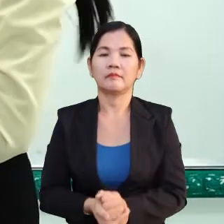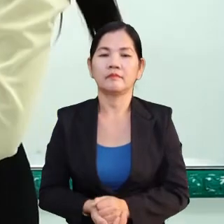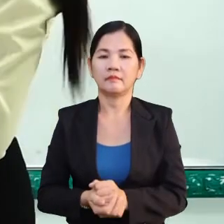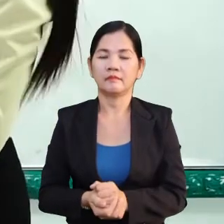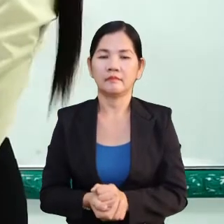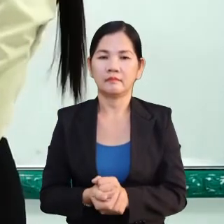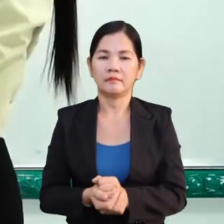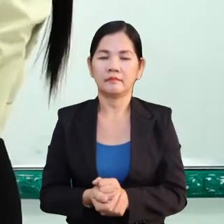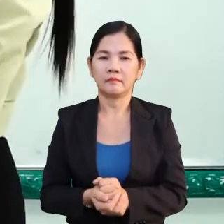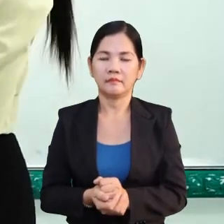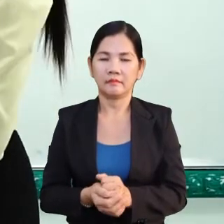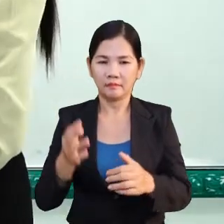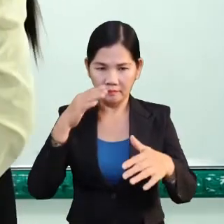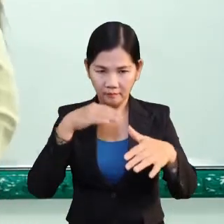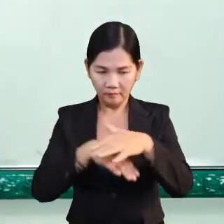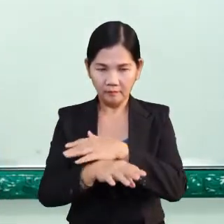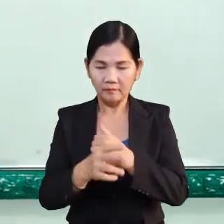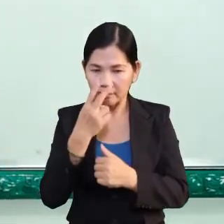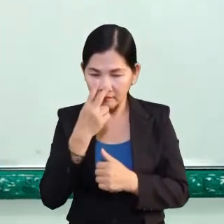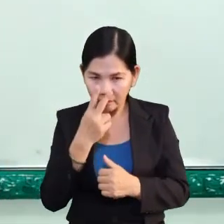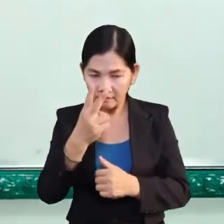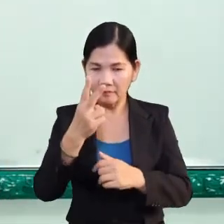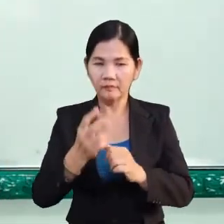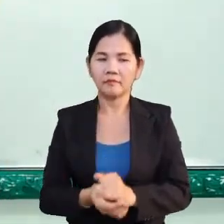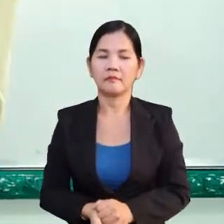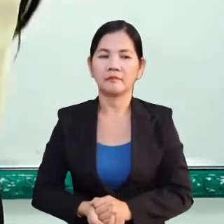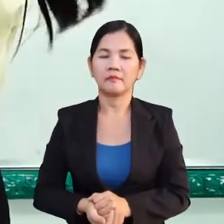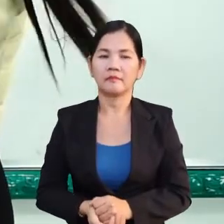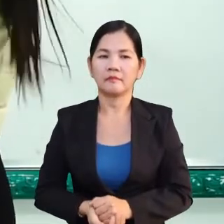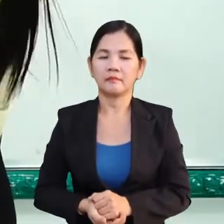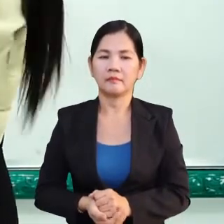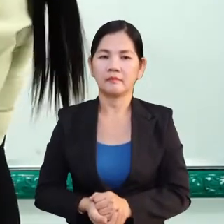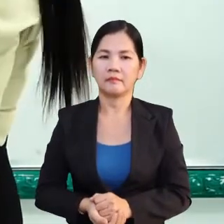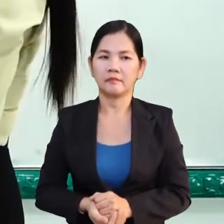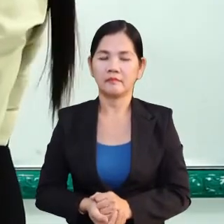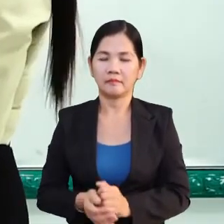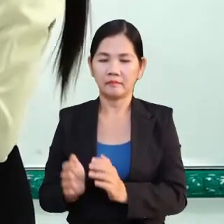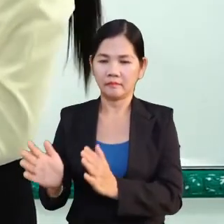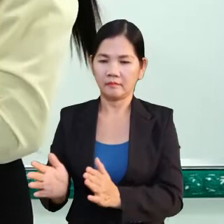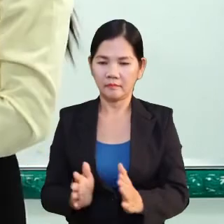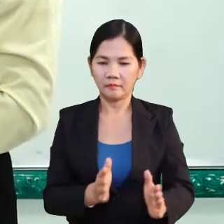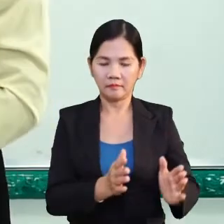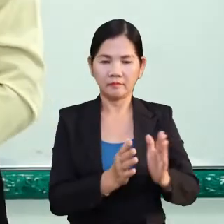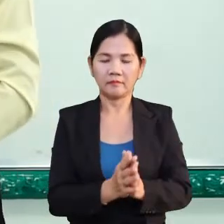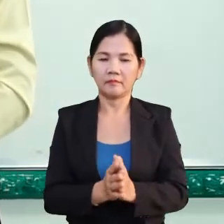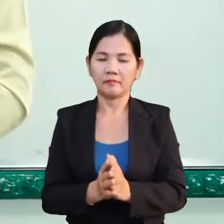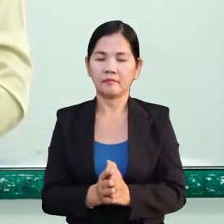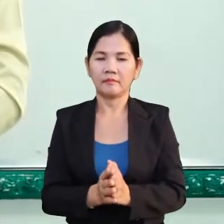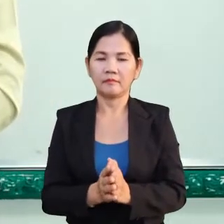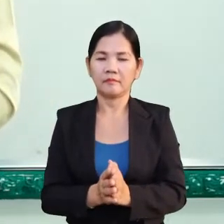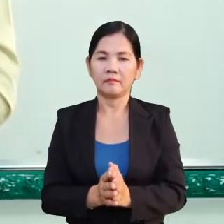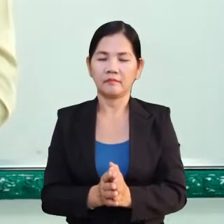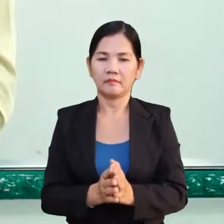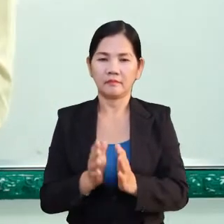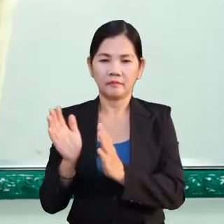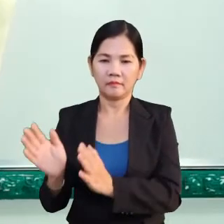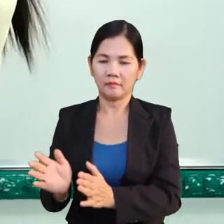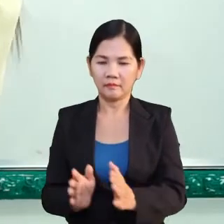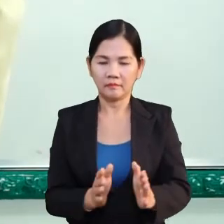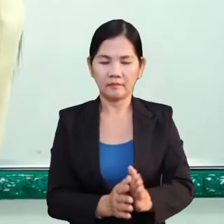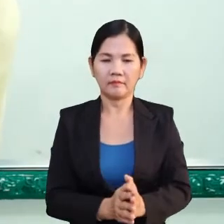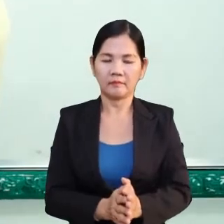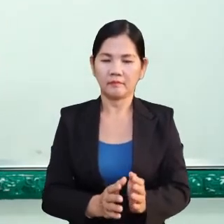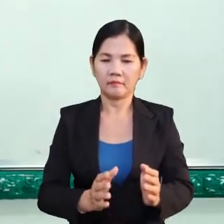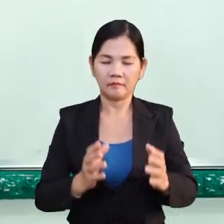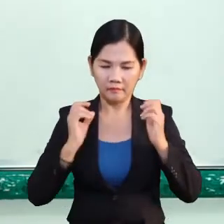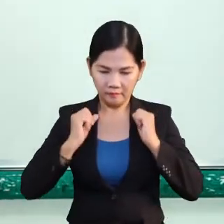ឥឡូវយើងចូលរួមមើលទាំងអស់គ្នាចារៀបចំកាតាបចារៀបចំកាតាប